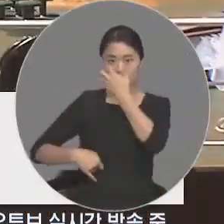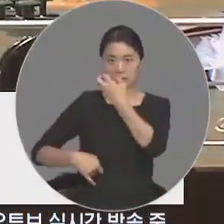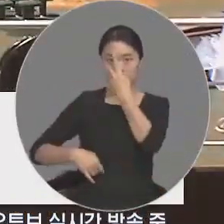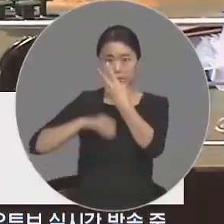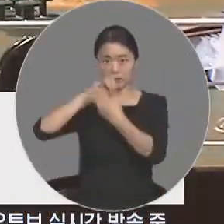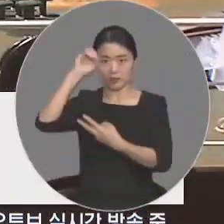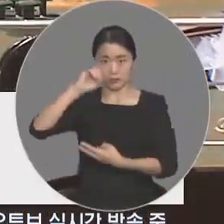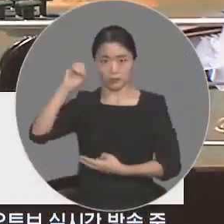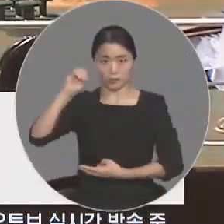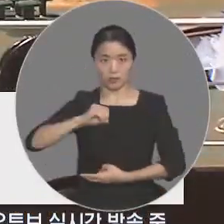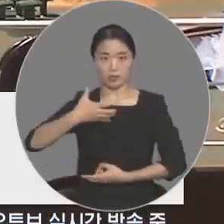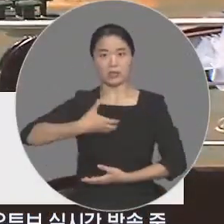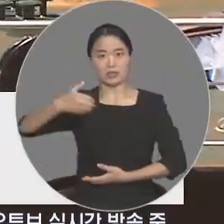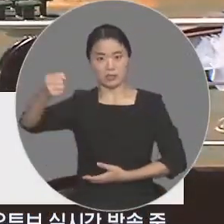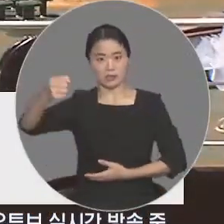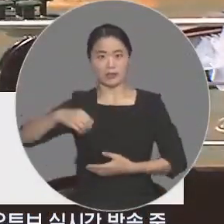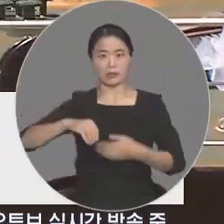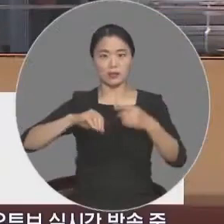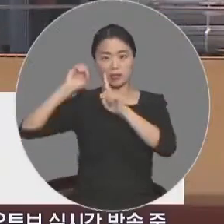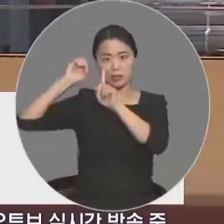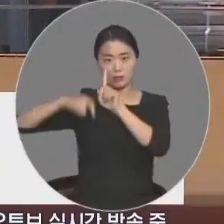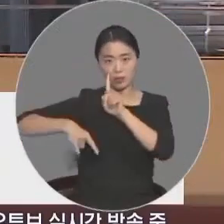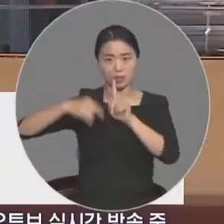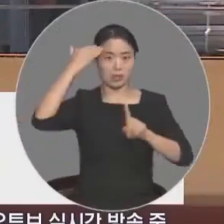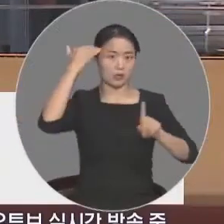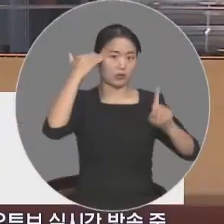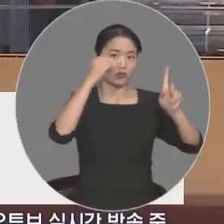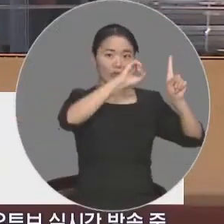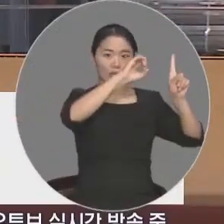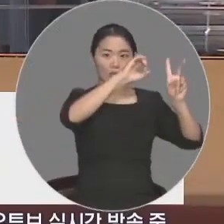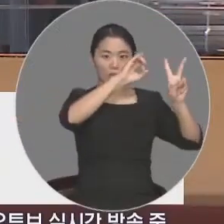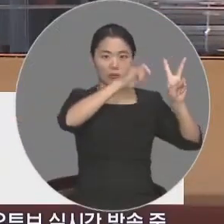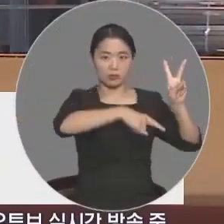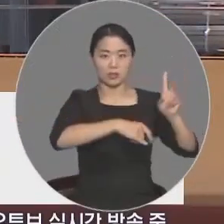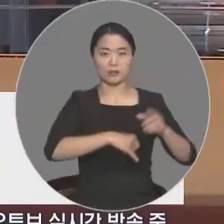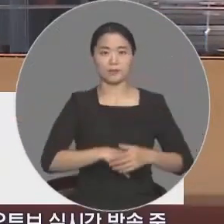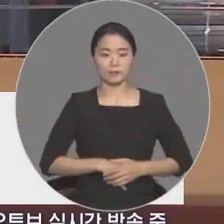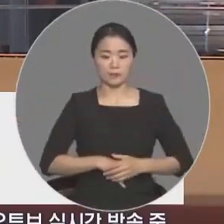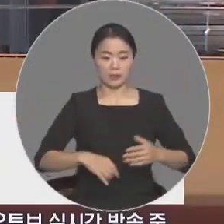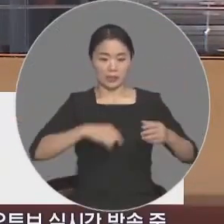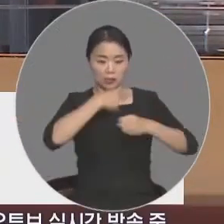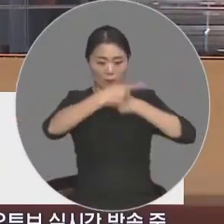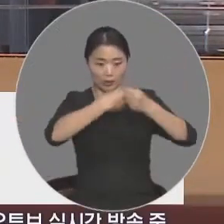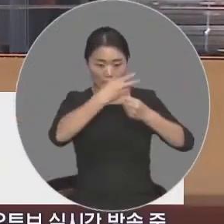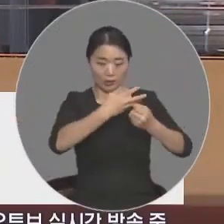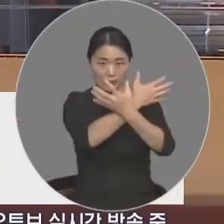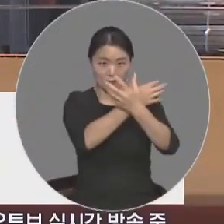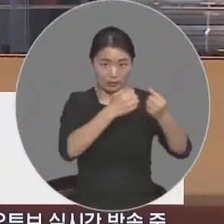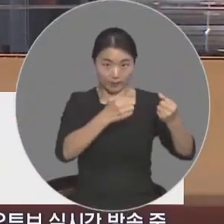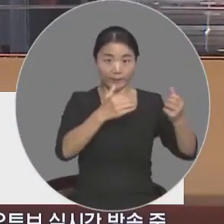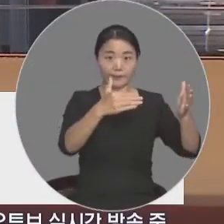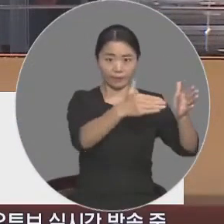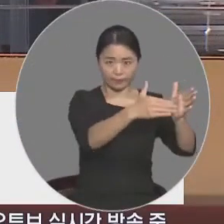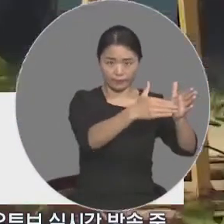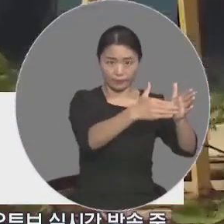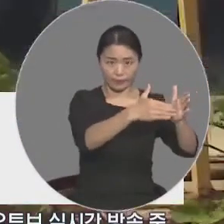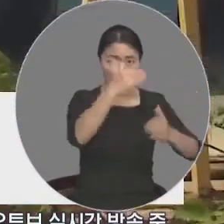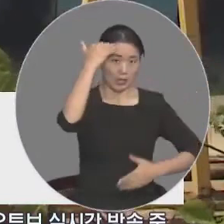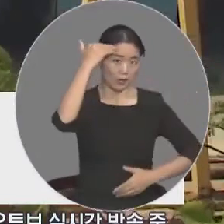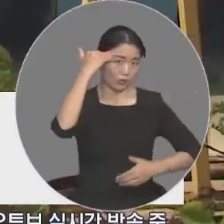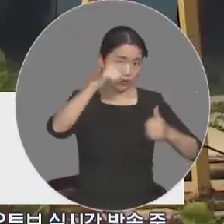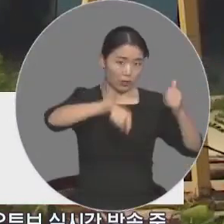2위를 기록했습니다이는 몇 년치 일감을 이미 확보하고 초호황에 접어든 국내 조선업계가